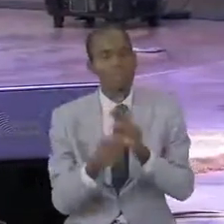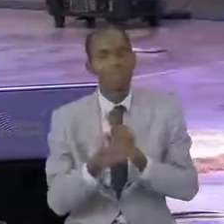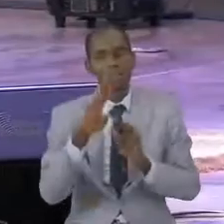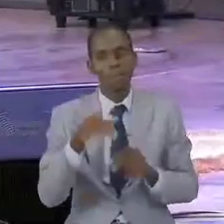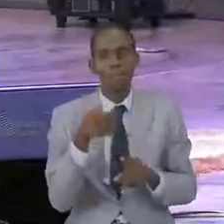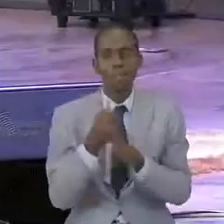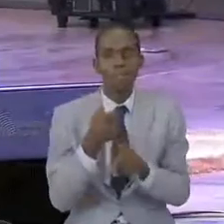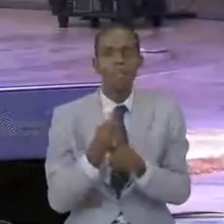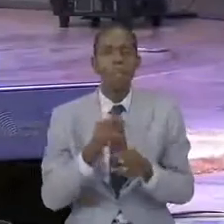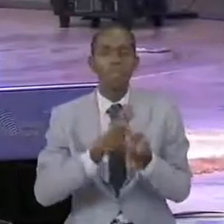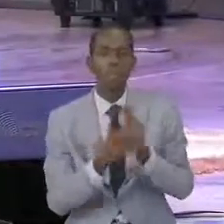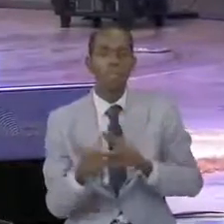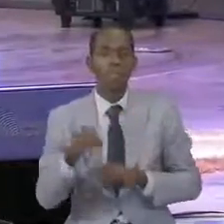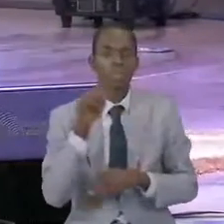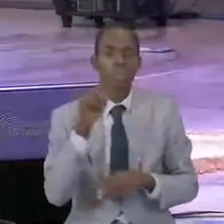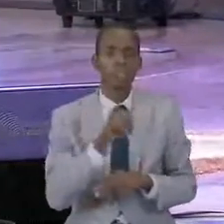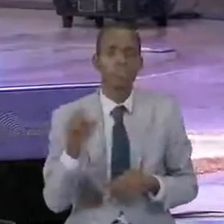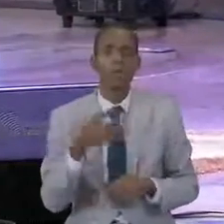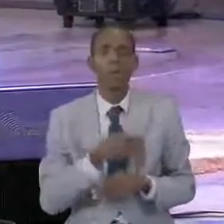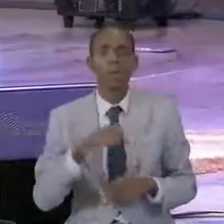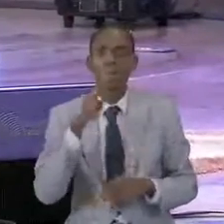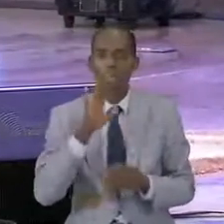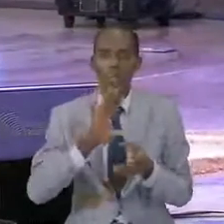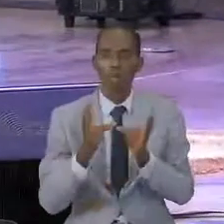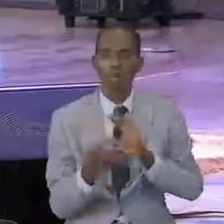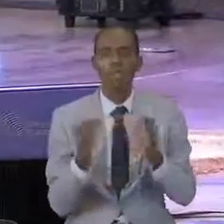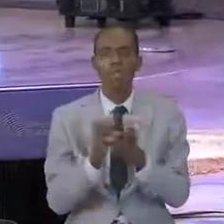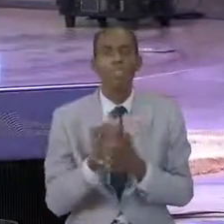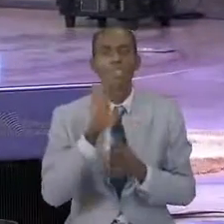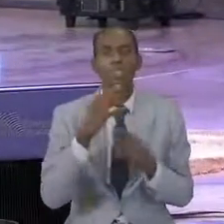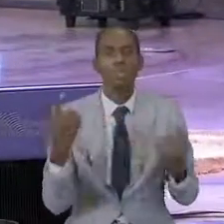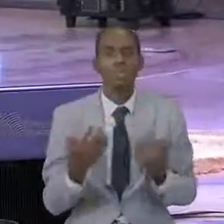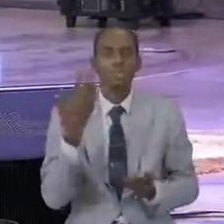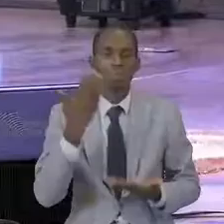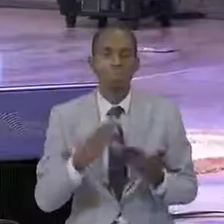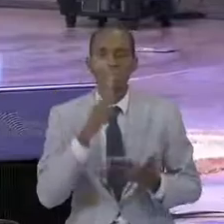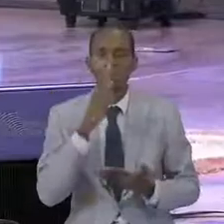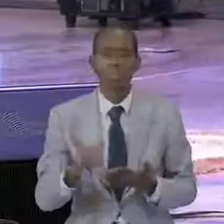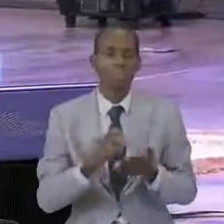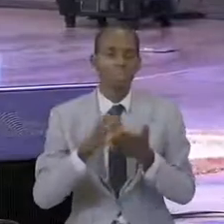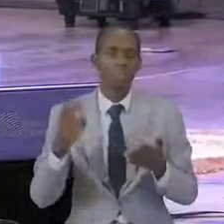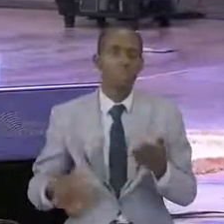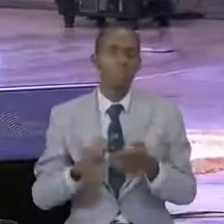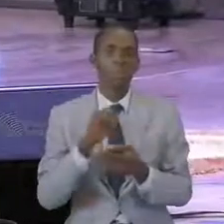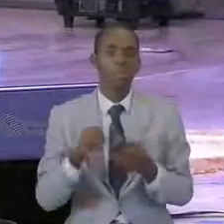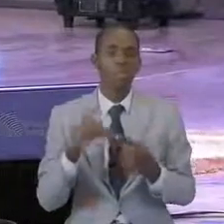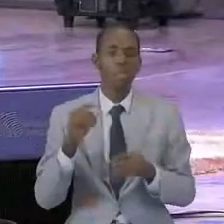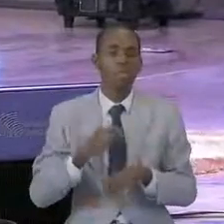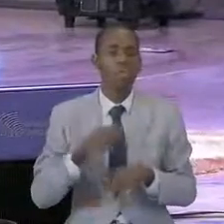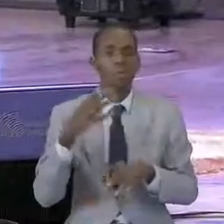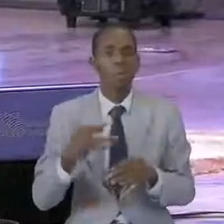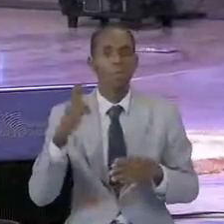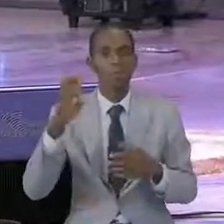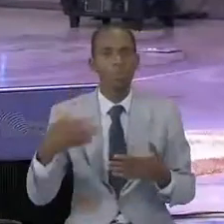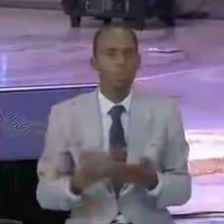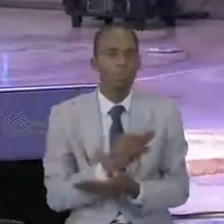vous-même repentez-vous donc et convertissez vous pour que vous pêchiez soit effacer afin que des temps